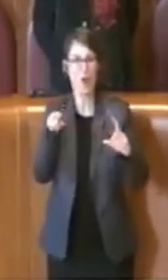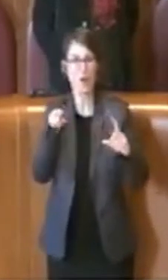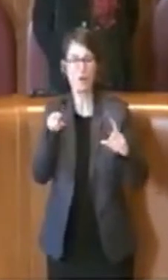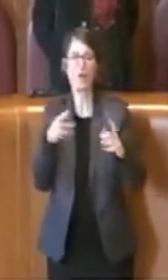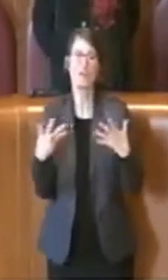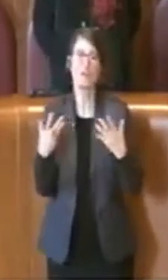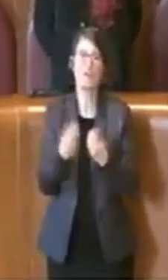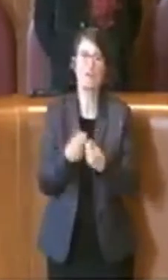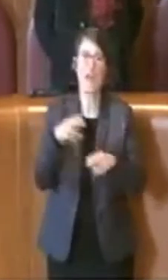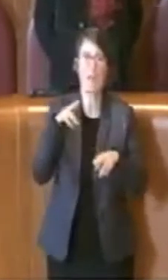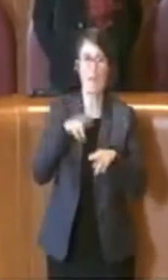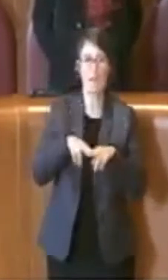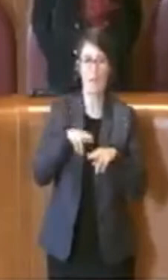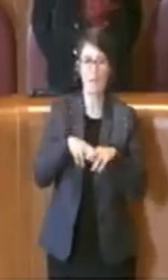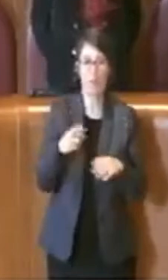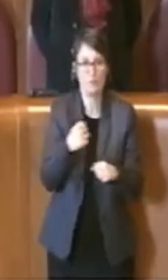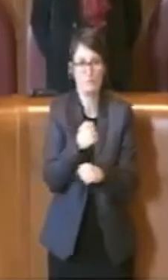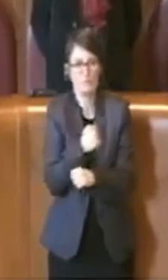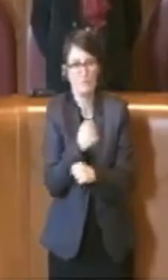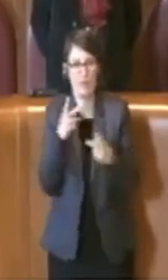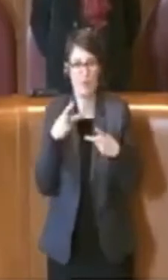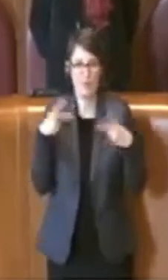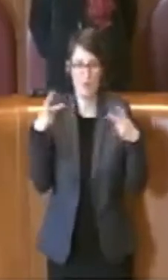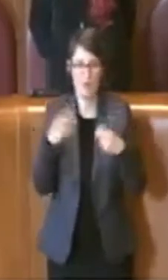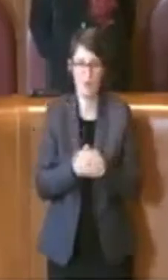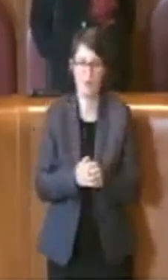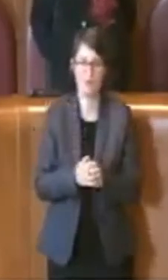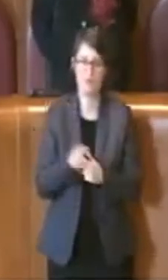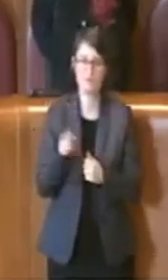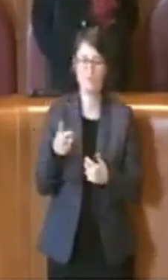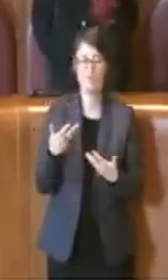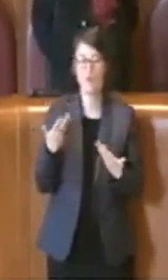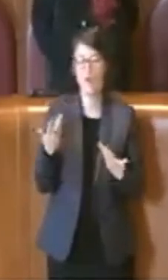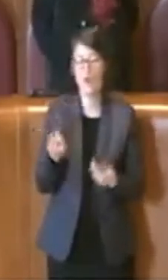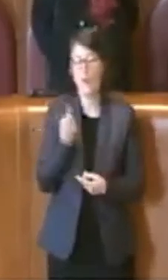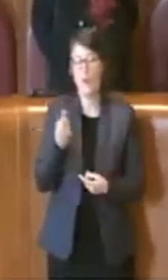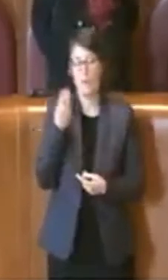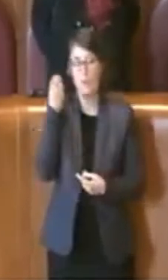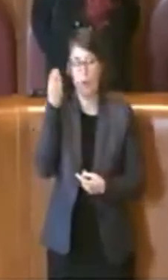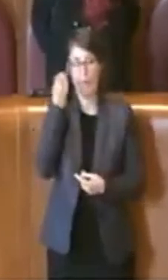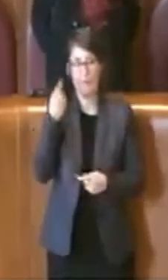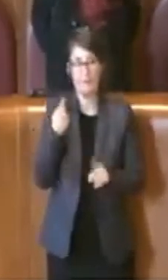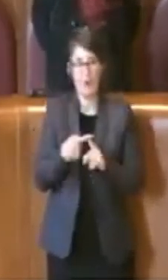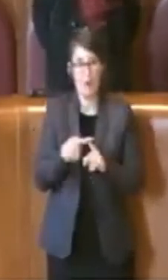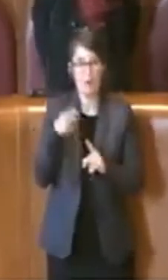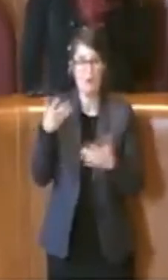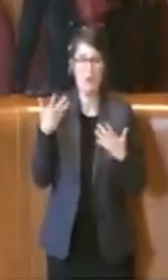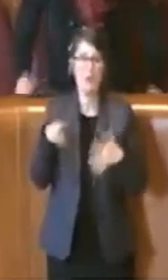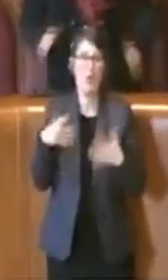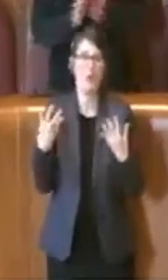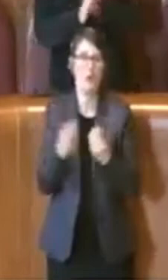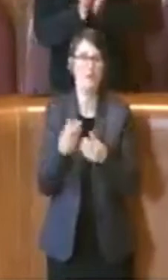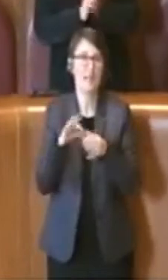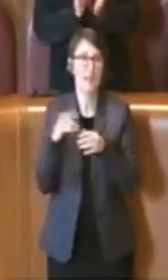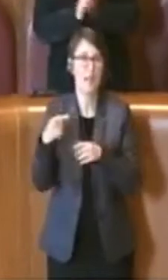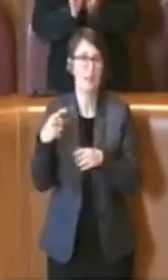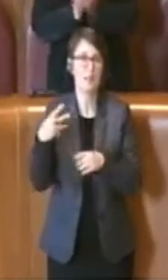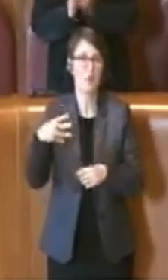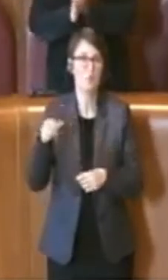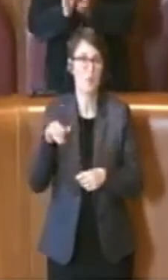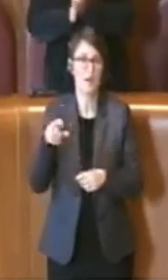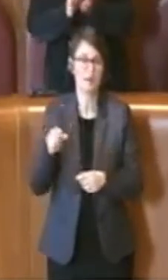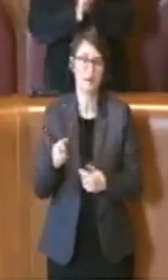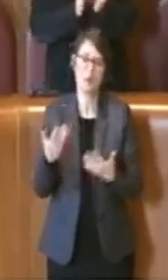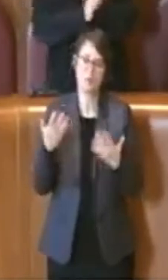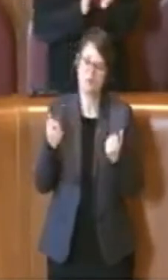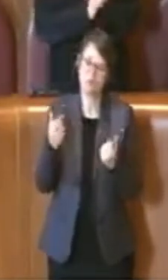Ci è di conforto immaginarlo accanto al suo amico Massimo. Quindi ciao Alfredo e grazie al Presidente D'Innocenti.